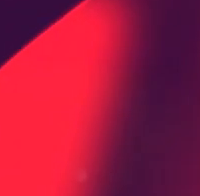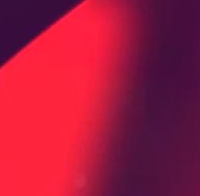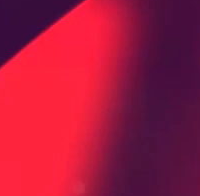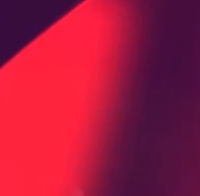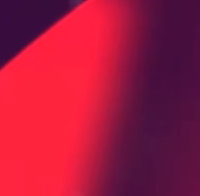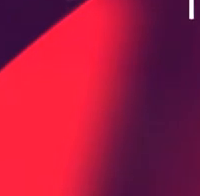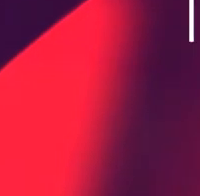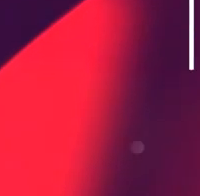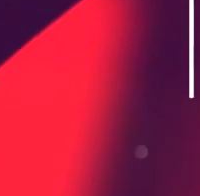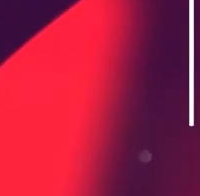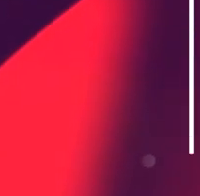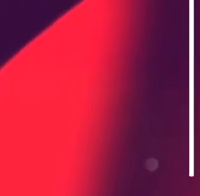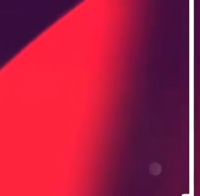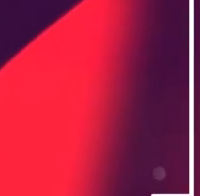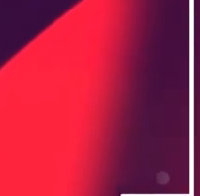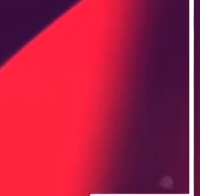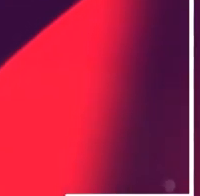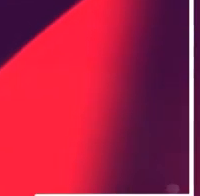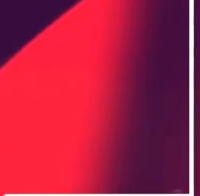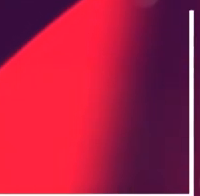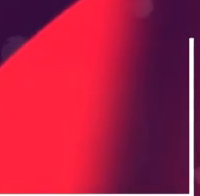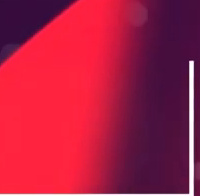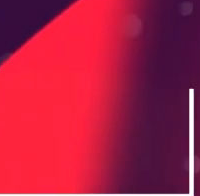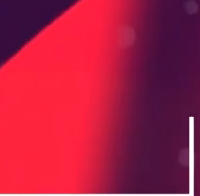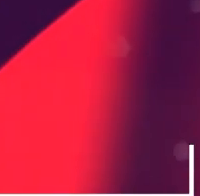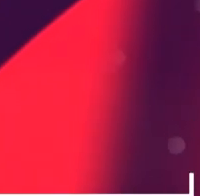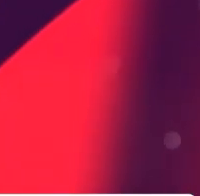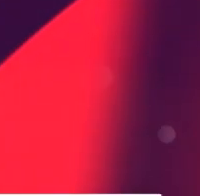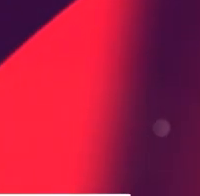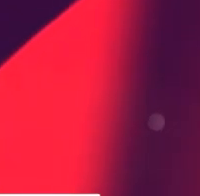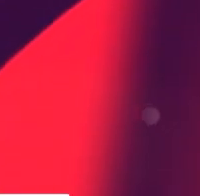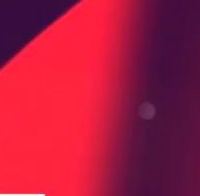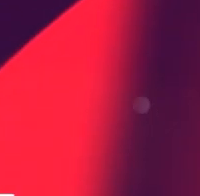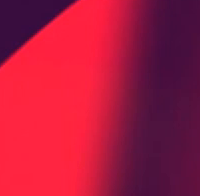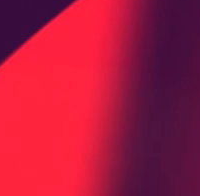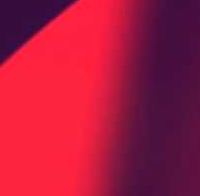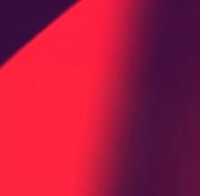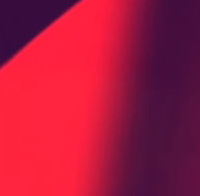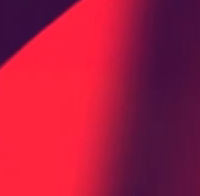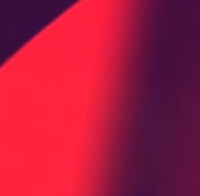ලෝකයේ දුවන උණුසුම් පුව දැනගන්න සියත නිවුස් YouTube channel එක අදම subscribe කරන්න.